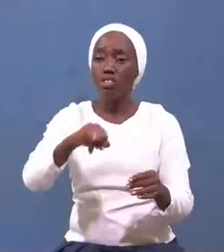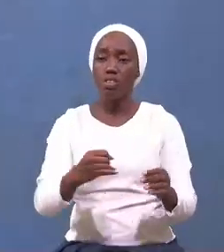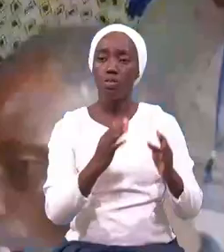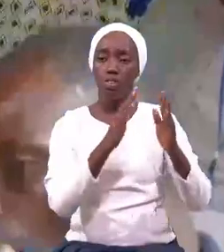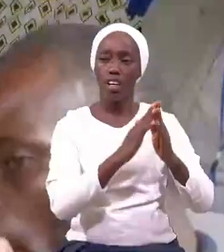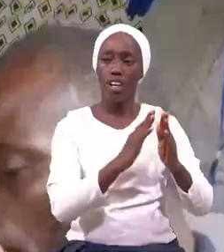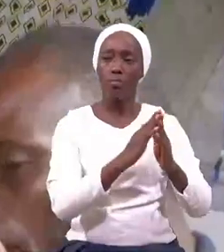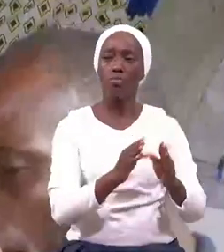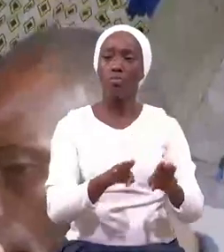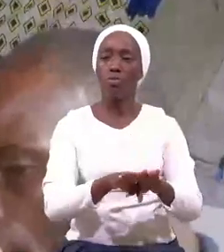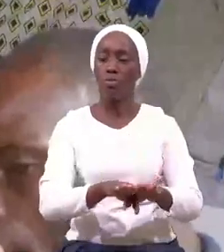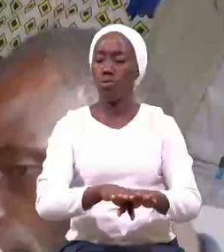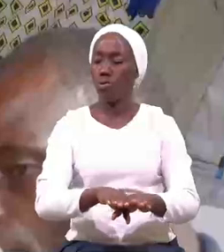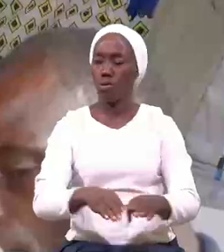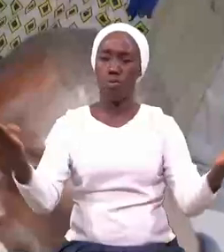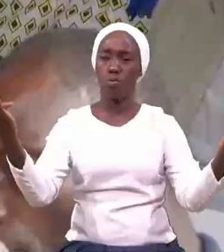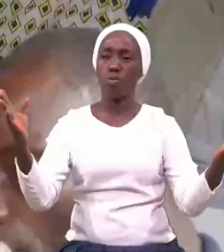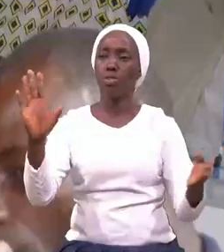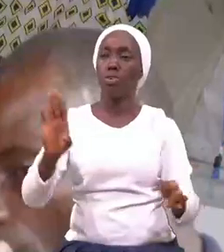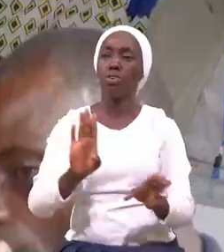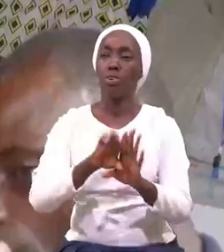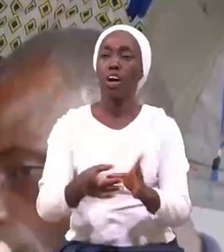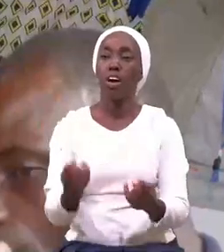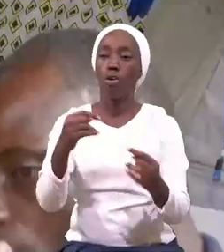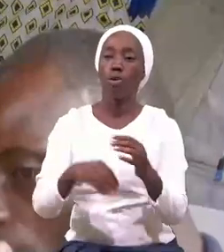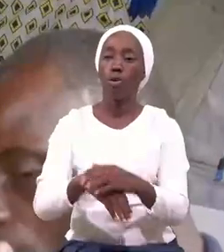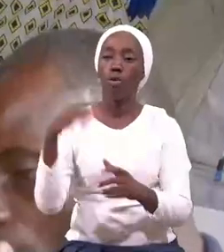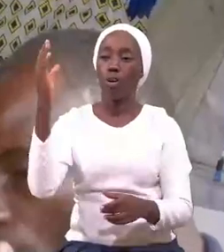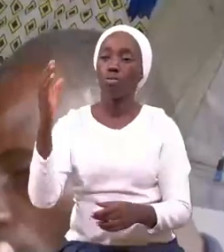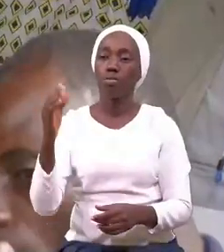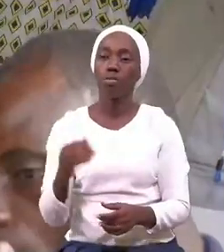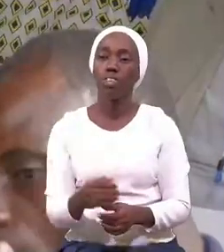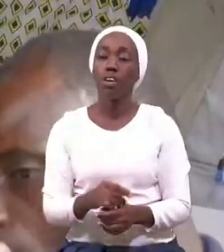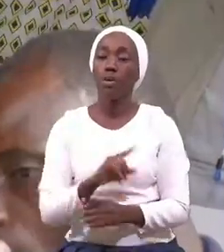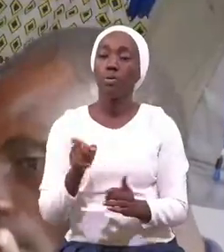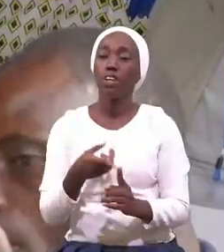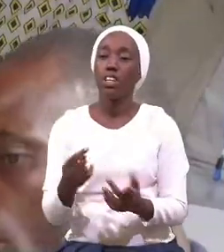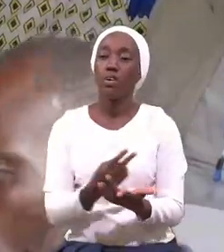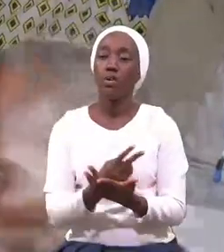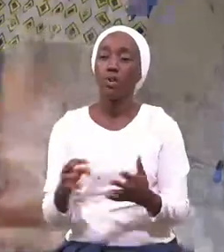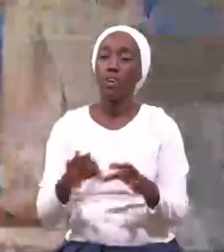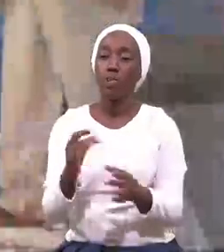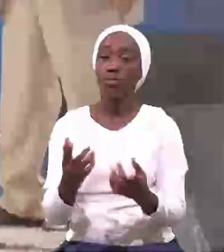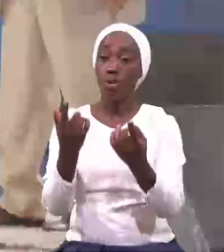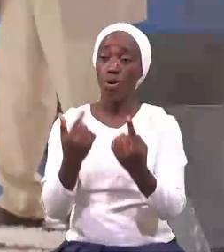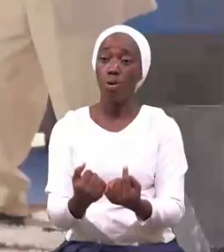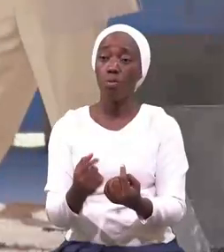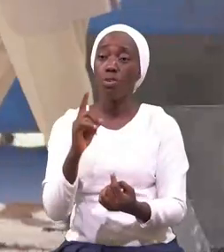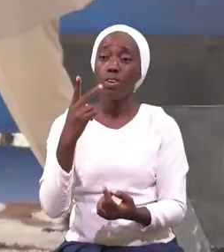ces portes à Jérusalem, tu les ouvres et tu sors. C'est quand le Saint-Esprit vient.